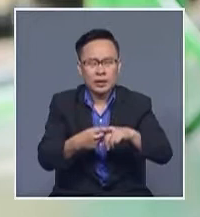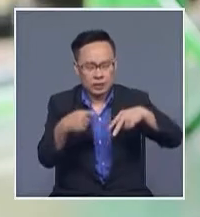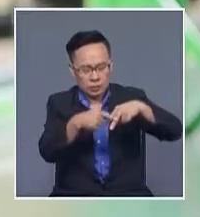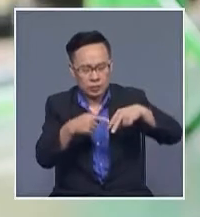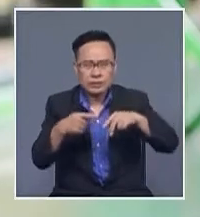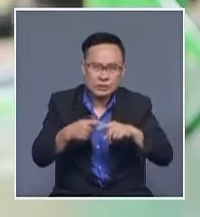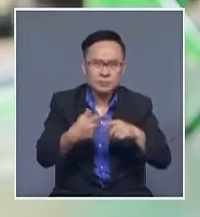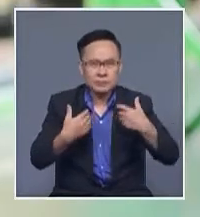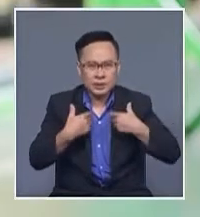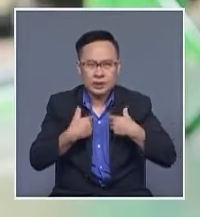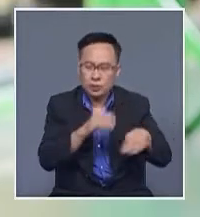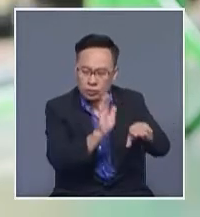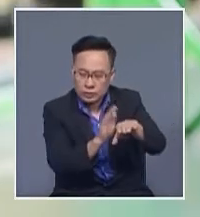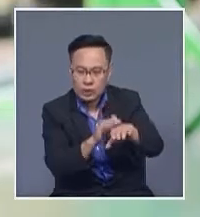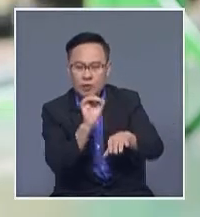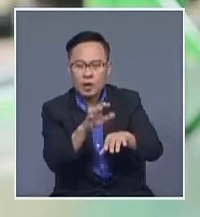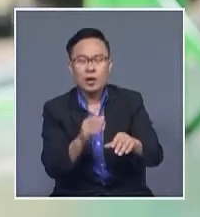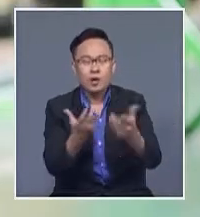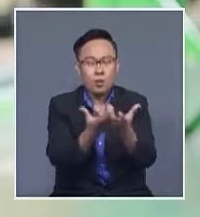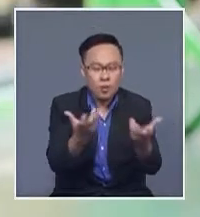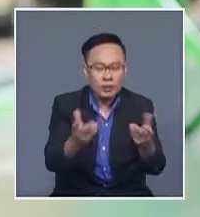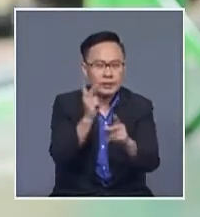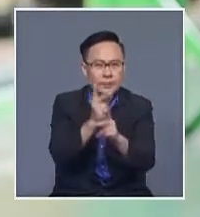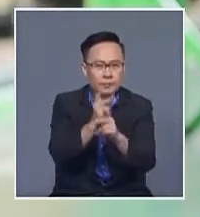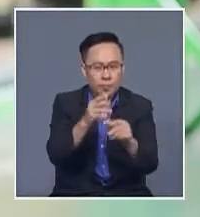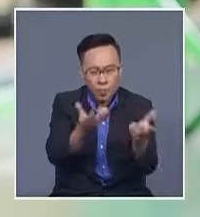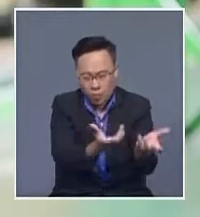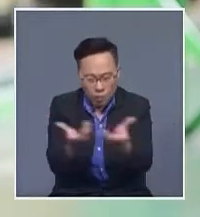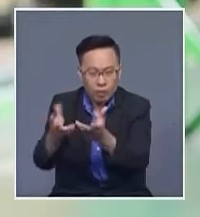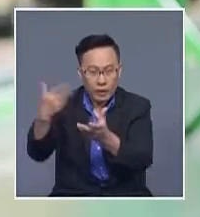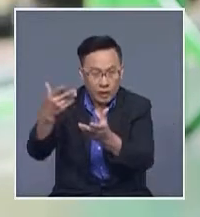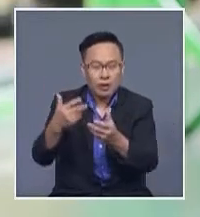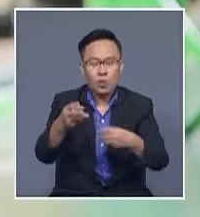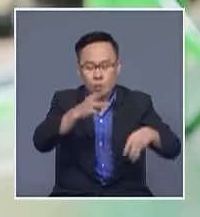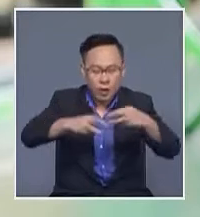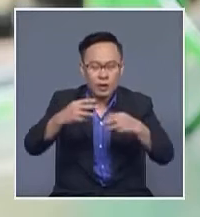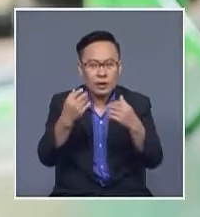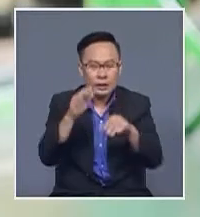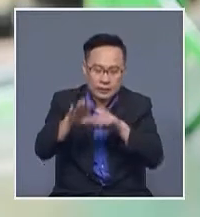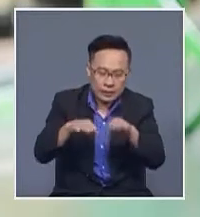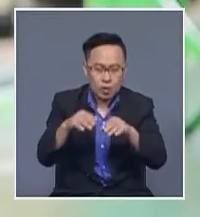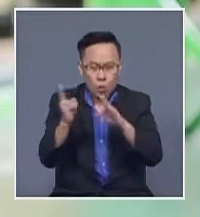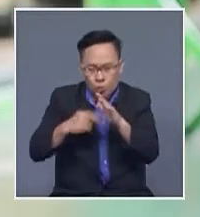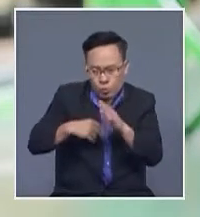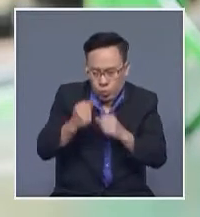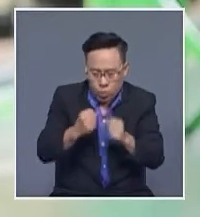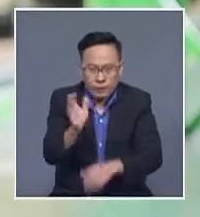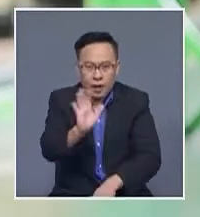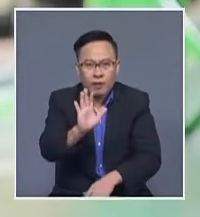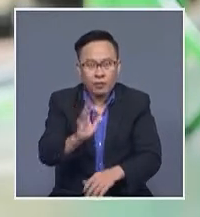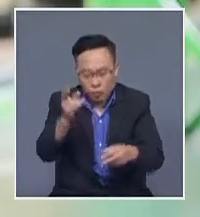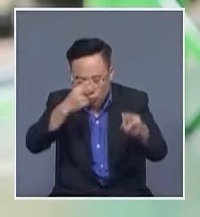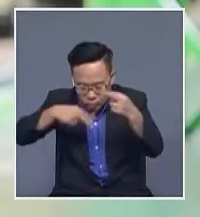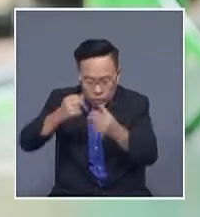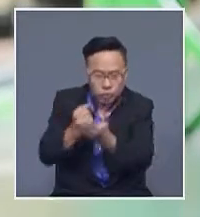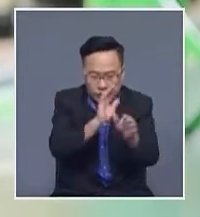ค่ะก็ชักชวนน้องๆเก็บของวิ่งเล่นเบาๆแล้วก็คอยดูเพื่อนๆด้วยค่ะน้องๆก็ปฏิบัติตนได้ดีนะคะทำให้อุบัติเห